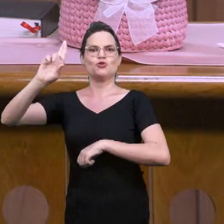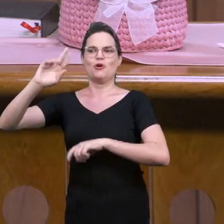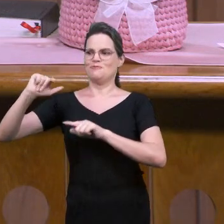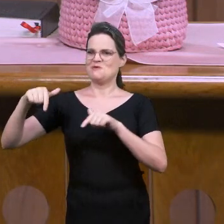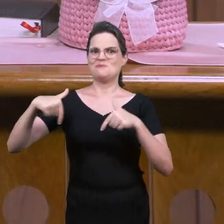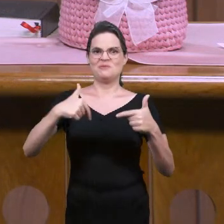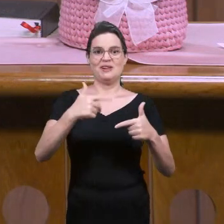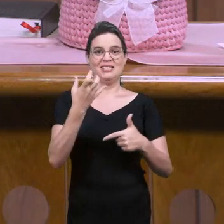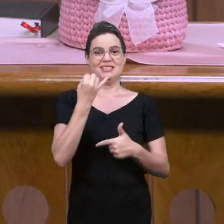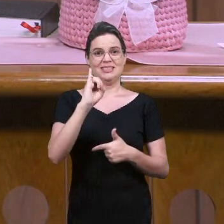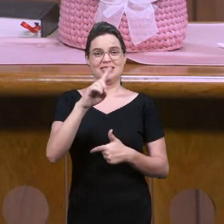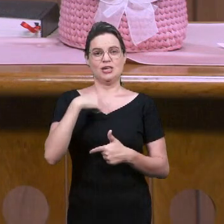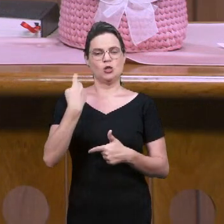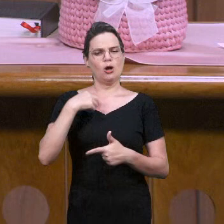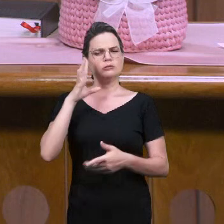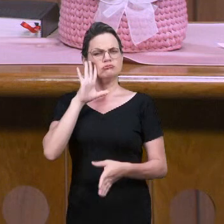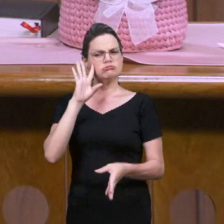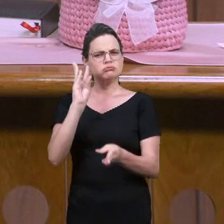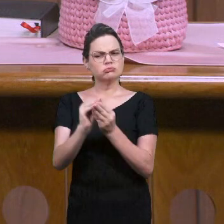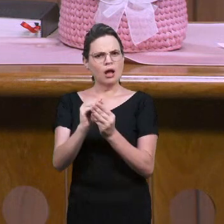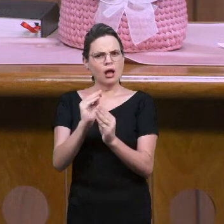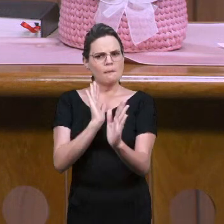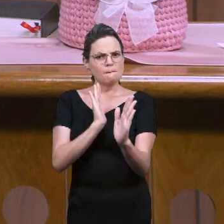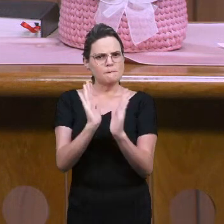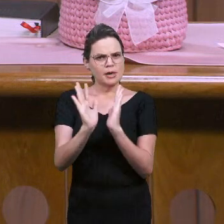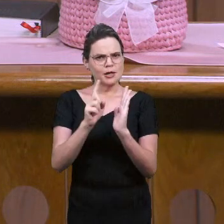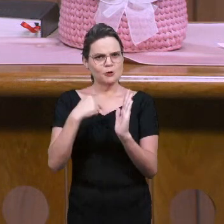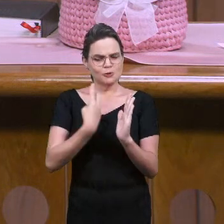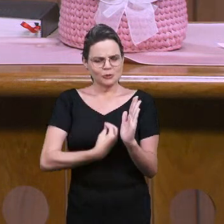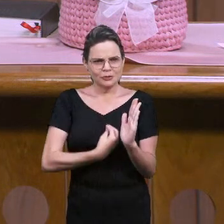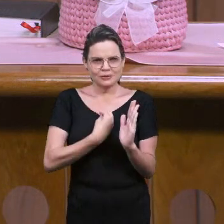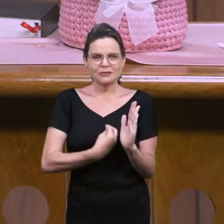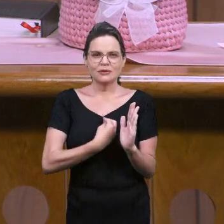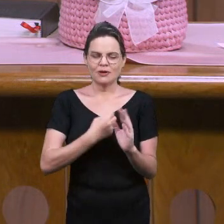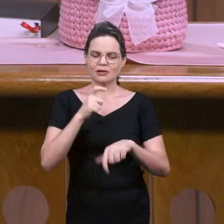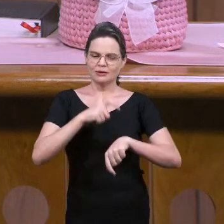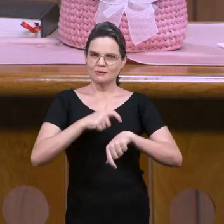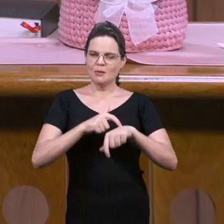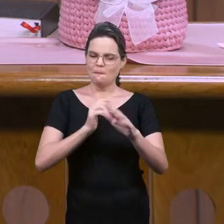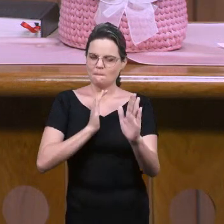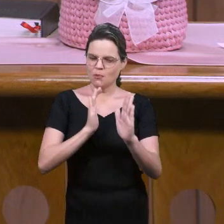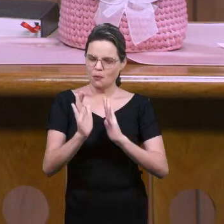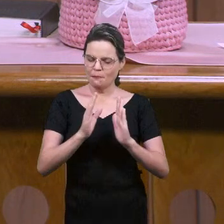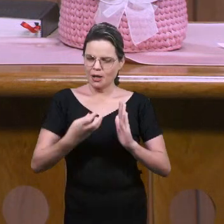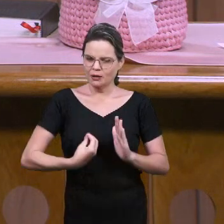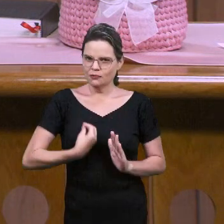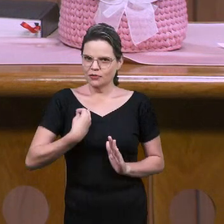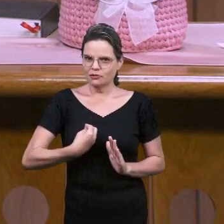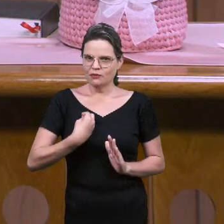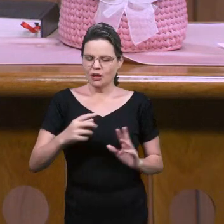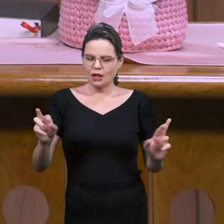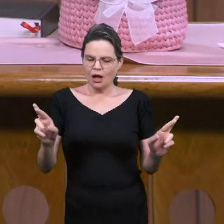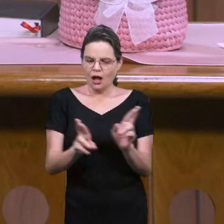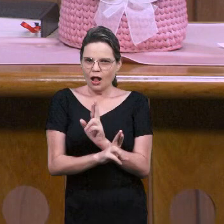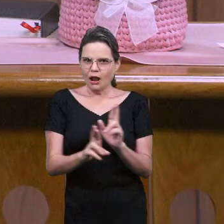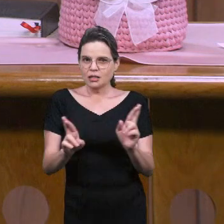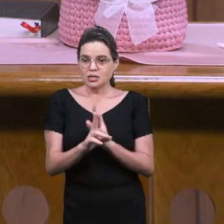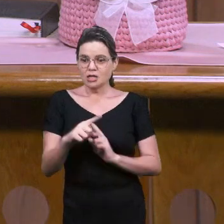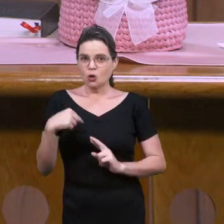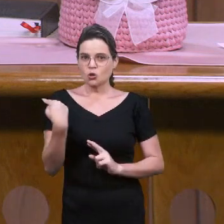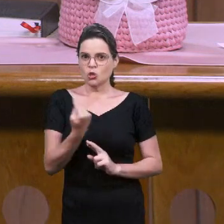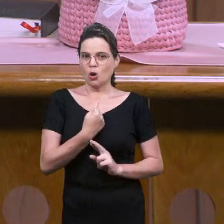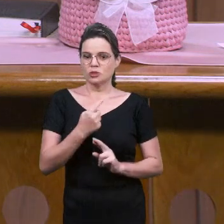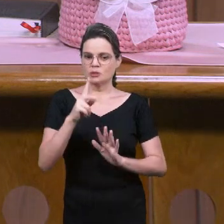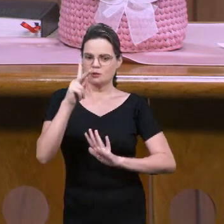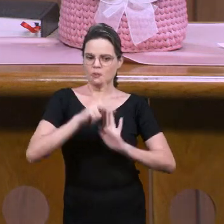que nous comprenons le temps que nous vivons, le temps que nous vivons, notre rapport